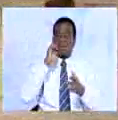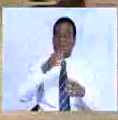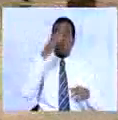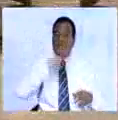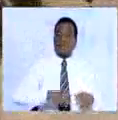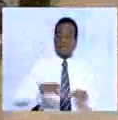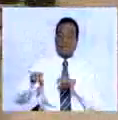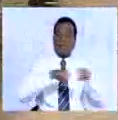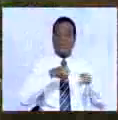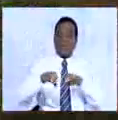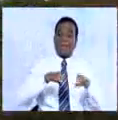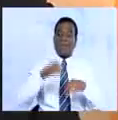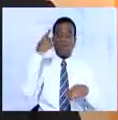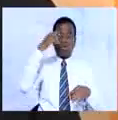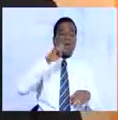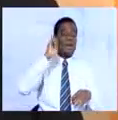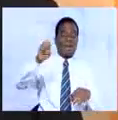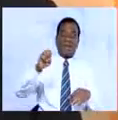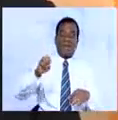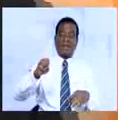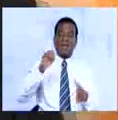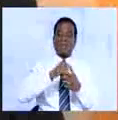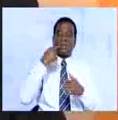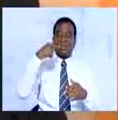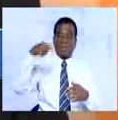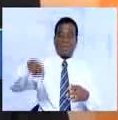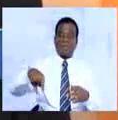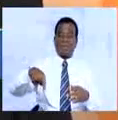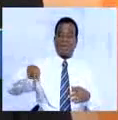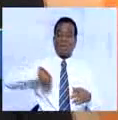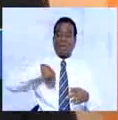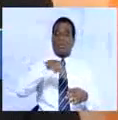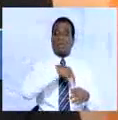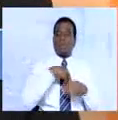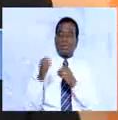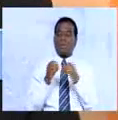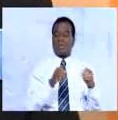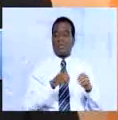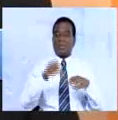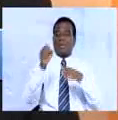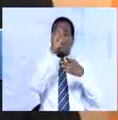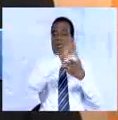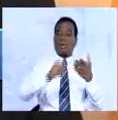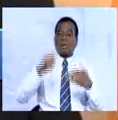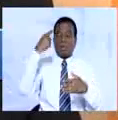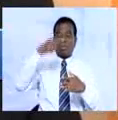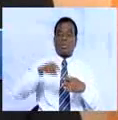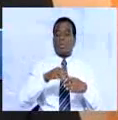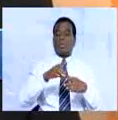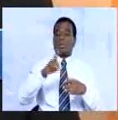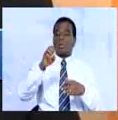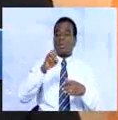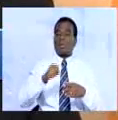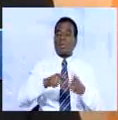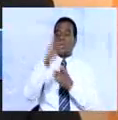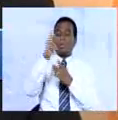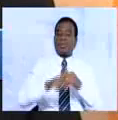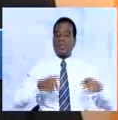souhaite qu'on fasse pour elle. C'est ainsi que nous avons organisé un séminaire pour l'élaboration du